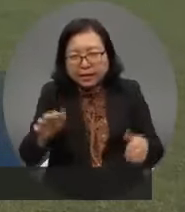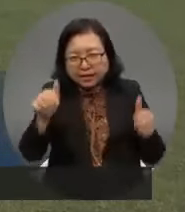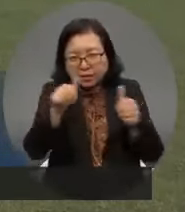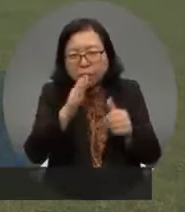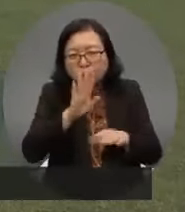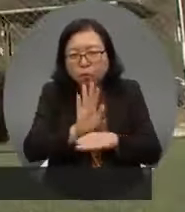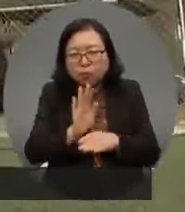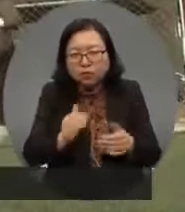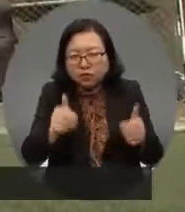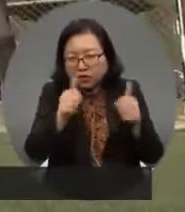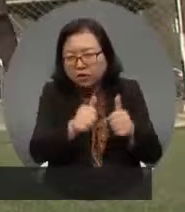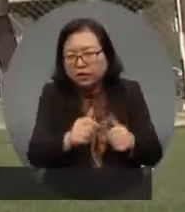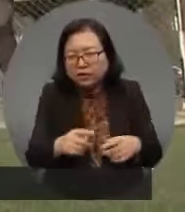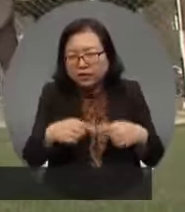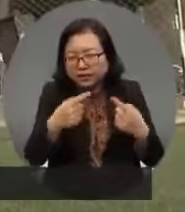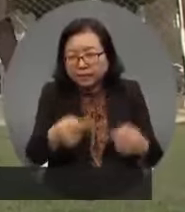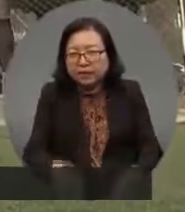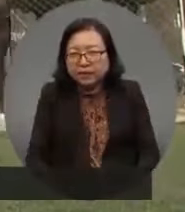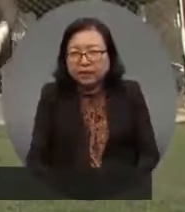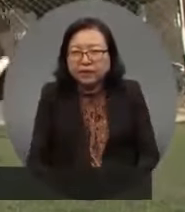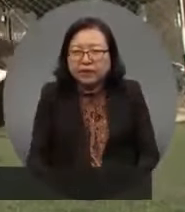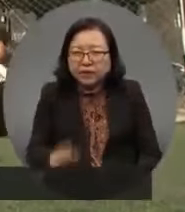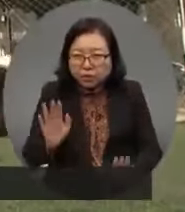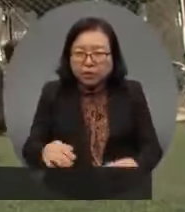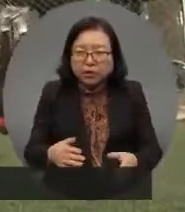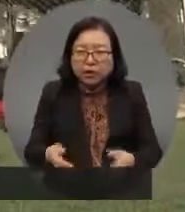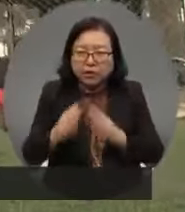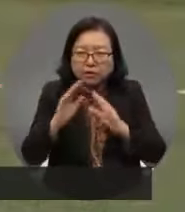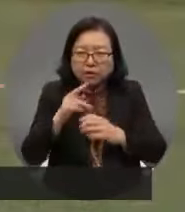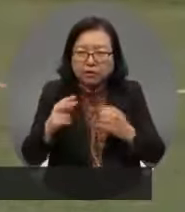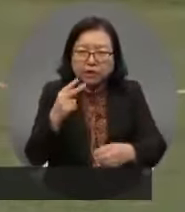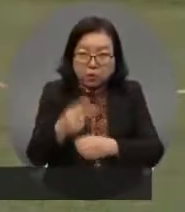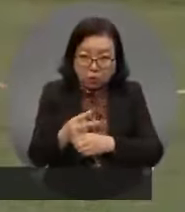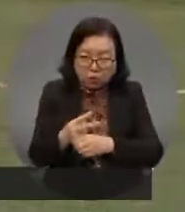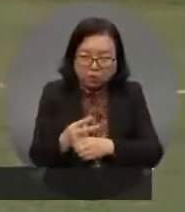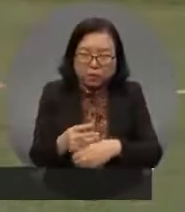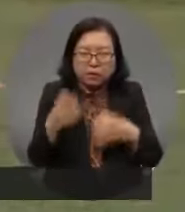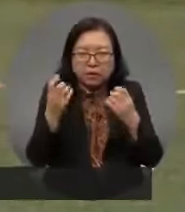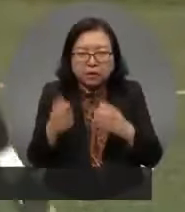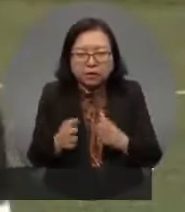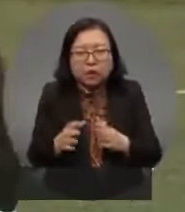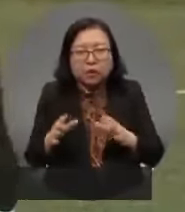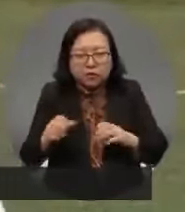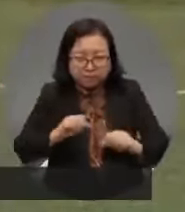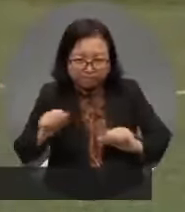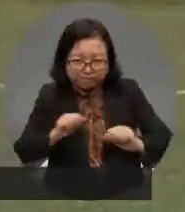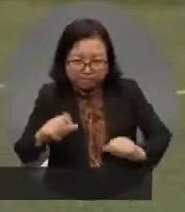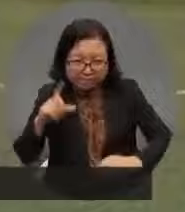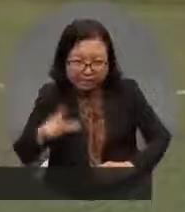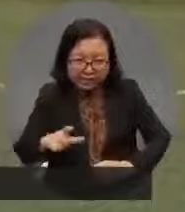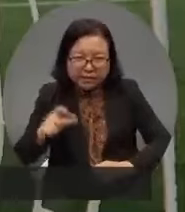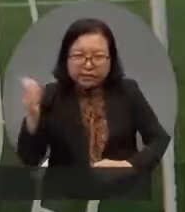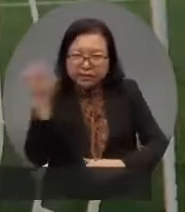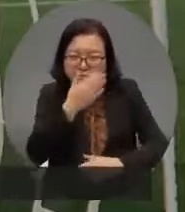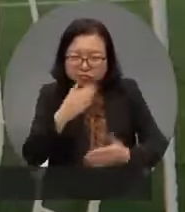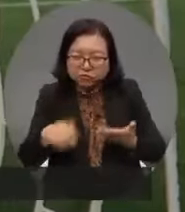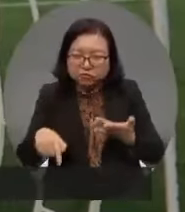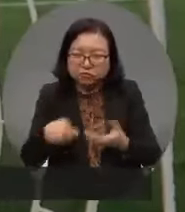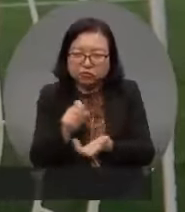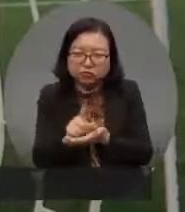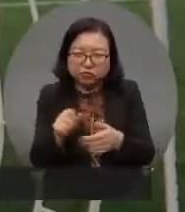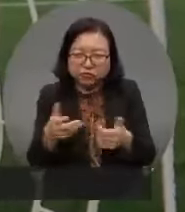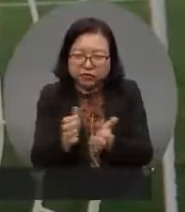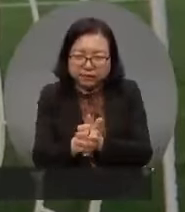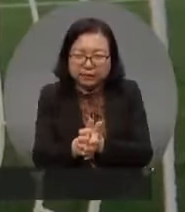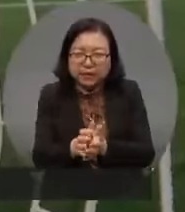거고요. 창단 2년 차에 불과하지만 K리그2의 새로운 역사를 써가고 있는 충북 청주FC. 그들이